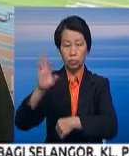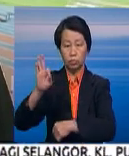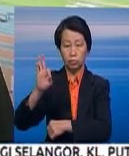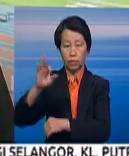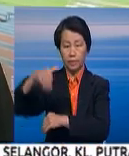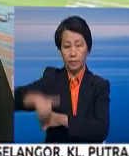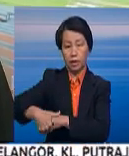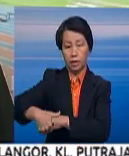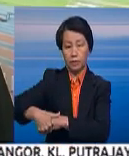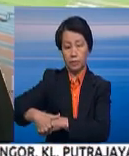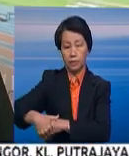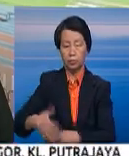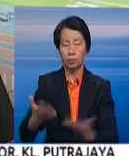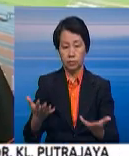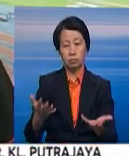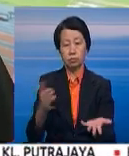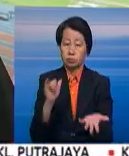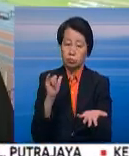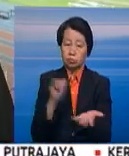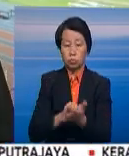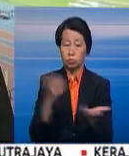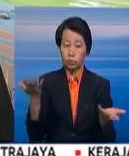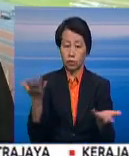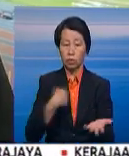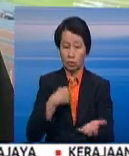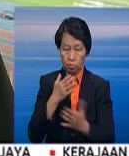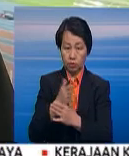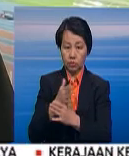nanti. Saya kira itu saja dulu yang saya boleh